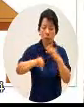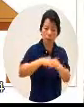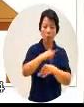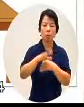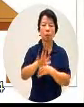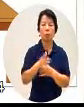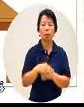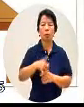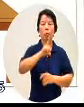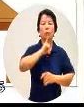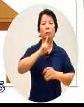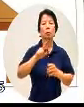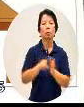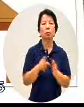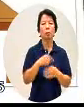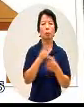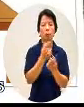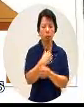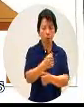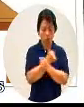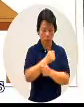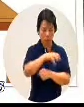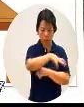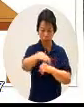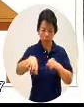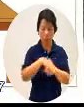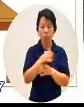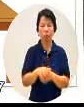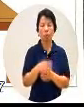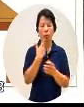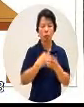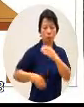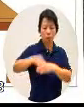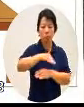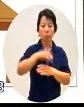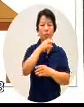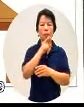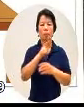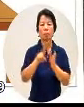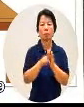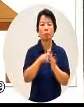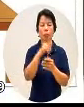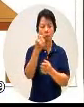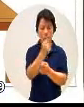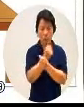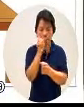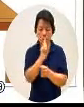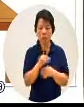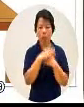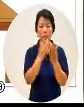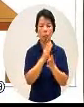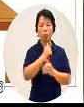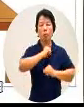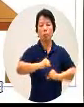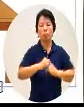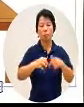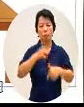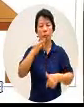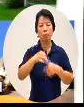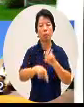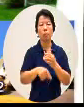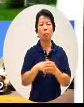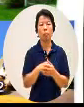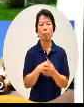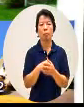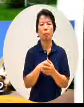有錢了以後呢就會注意自己的環境生態在更有錢環境更好以後呢注意什麼注意生命的價值來